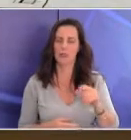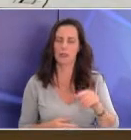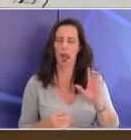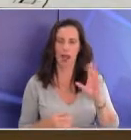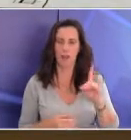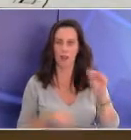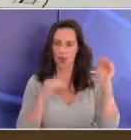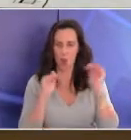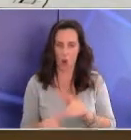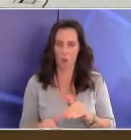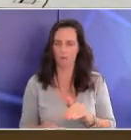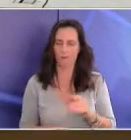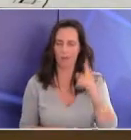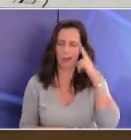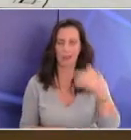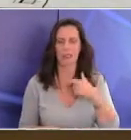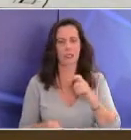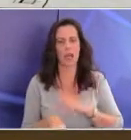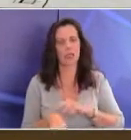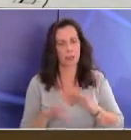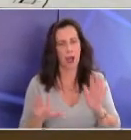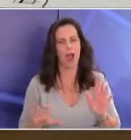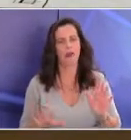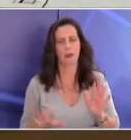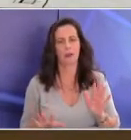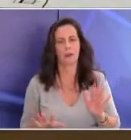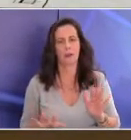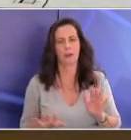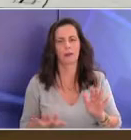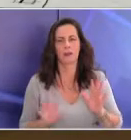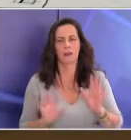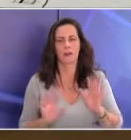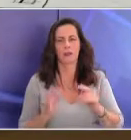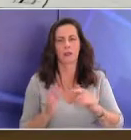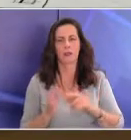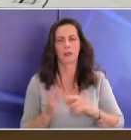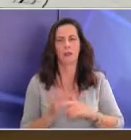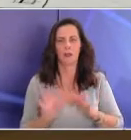אבל כשמישהו הולך ונופל, בעיניי זה הזמן ש במה